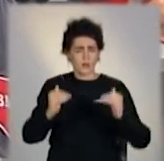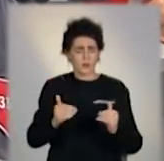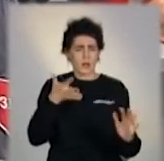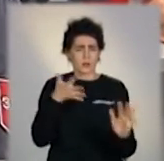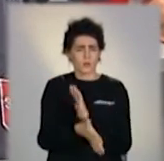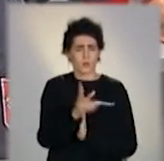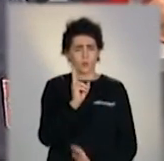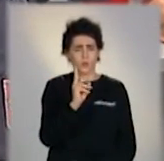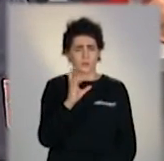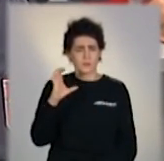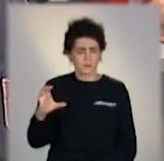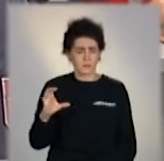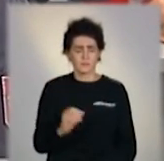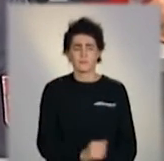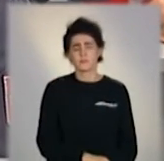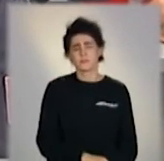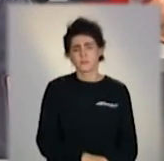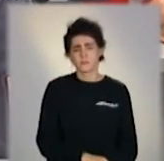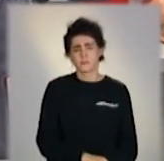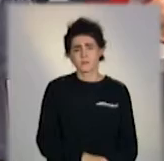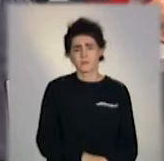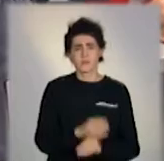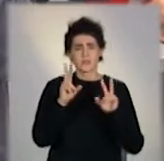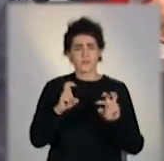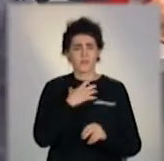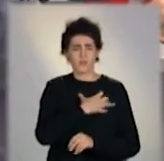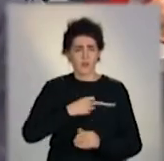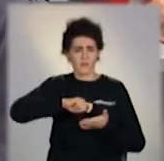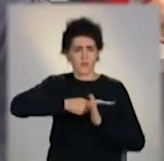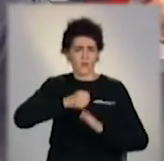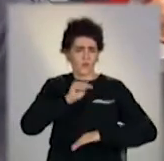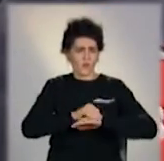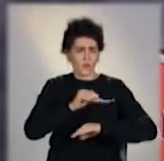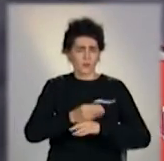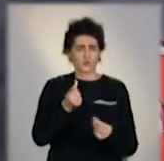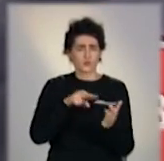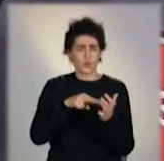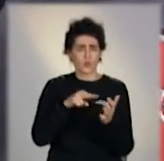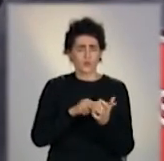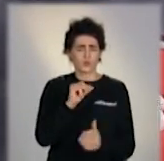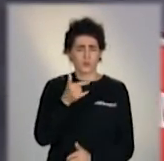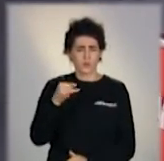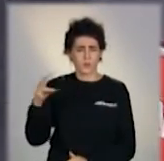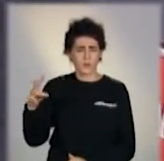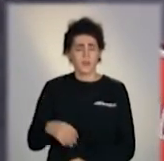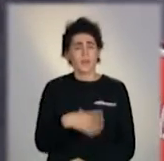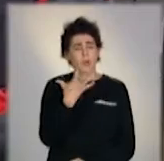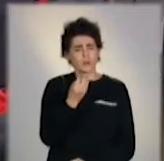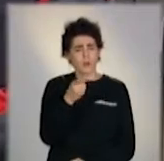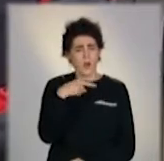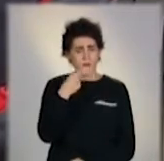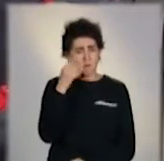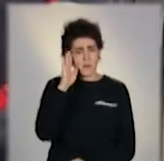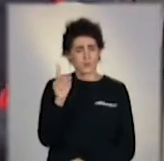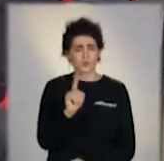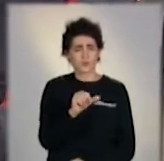кокса, что является ключевым фактором себестоимости чугуна. Артем Шишеня також підкреслив,